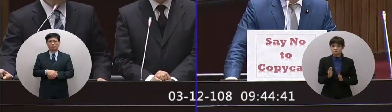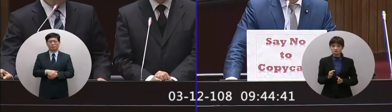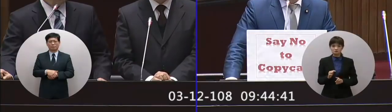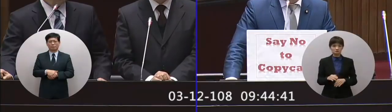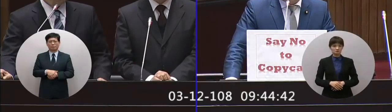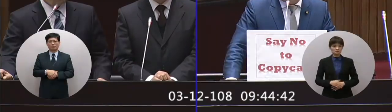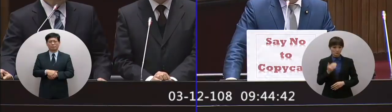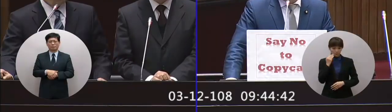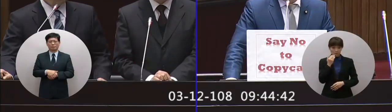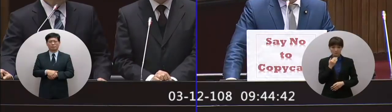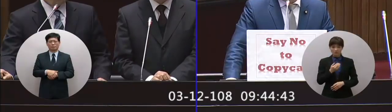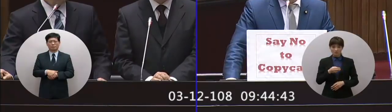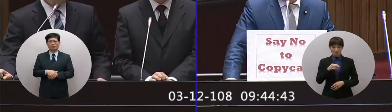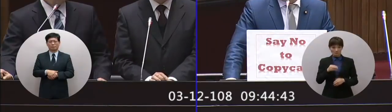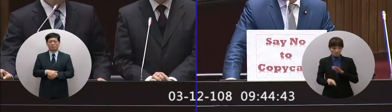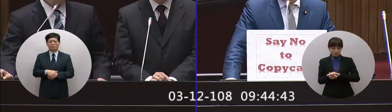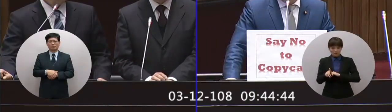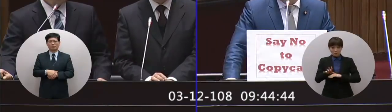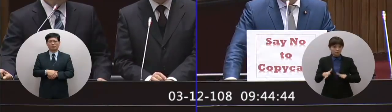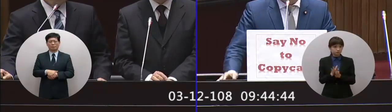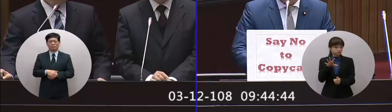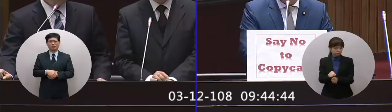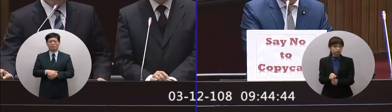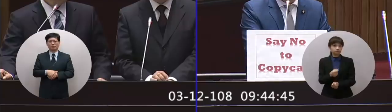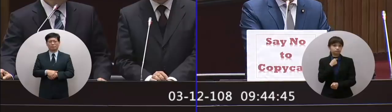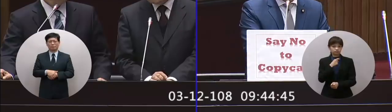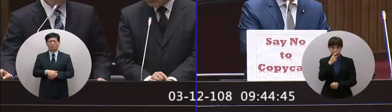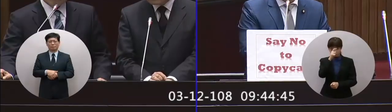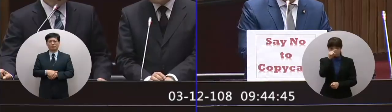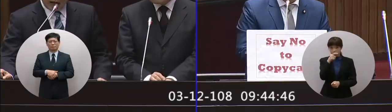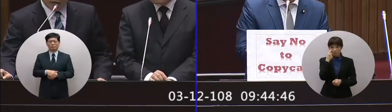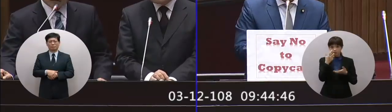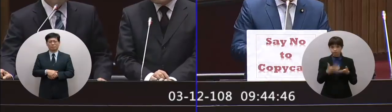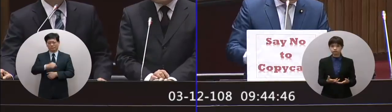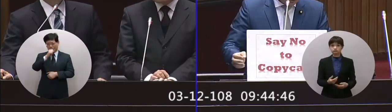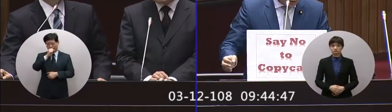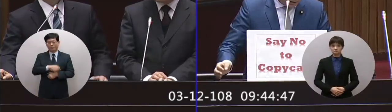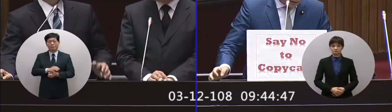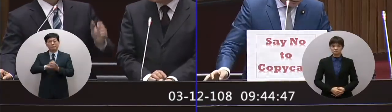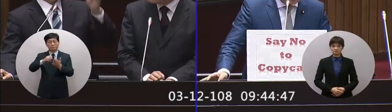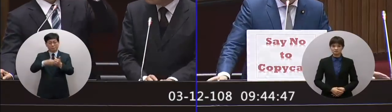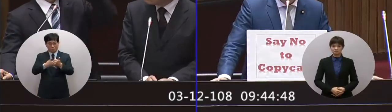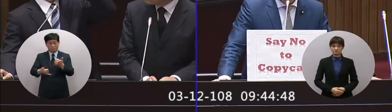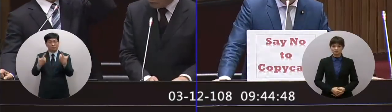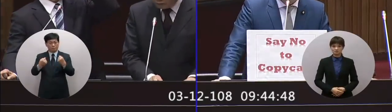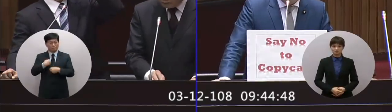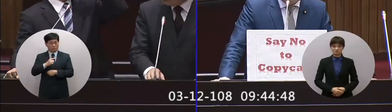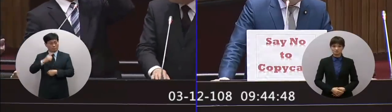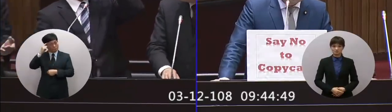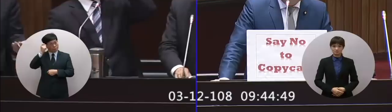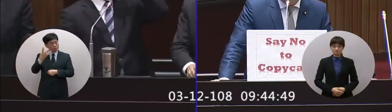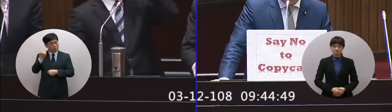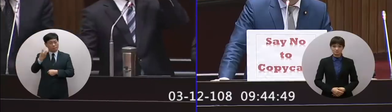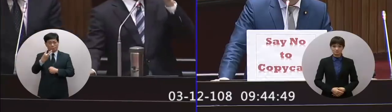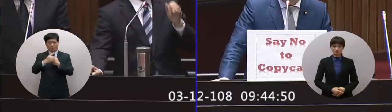抓起来，而且是非常严重的一个状况。我希望你重视这件事情，好不好？ 好， 跟委员报告。我想我们的智慧财产权